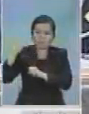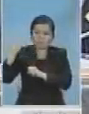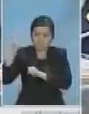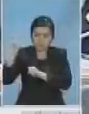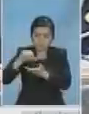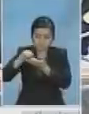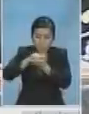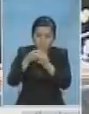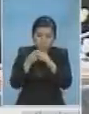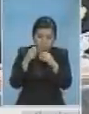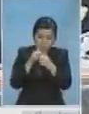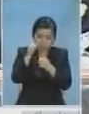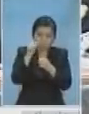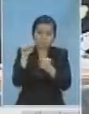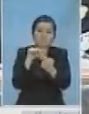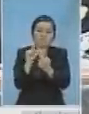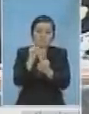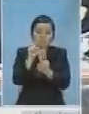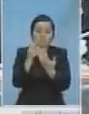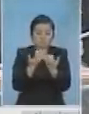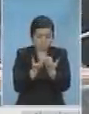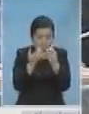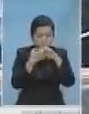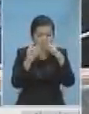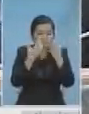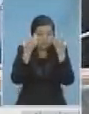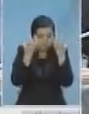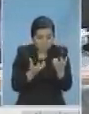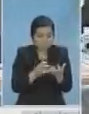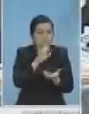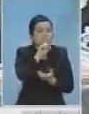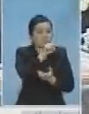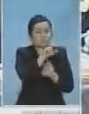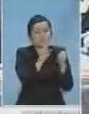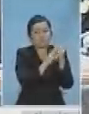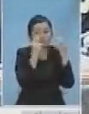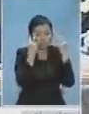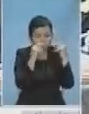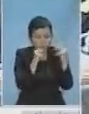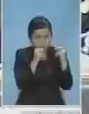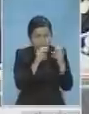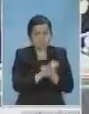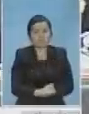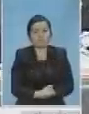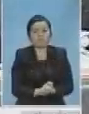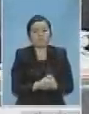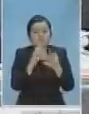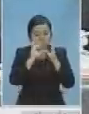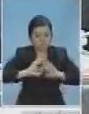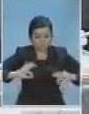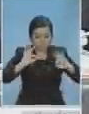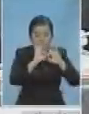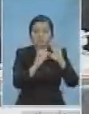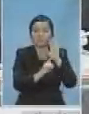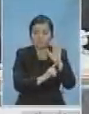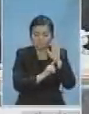ใดตรงนี้เป็นปัญหาใหญ่ครับท่านประธานครับที่ขออนุญาตเรียนไปยังท่านรองนายกรัฐมนตรีนะครับตัวอย่างที่สำคัญนะครับ